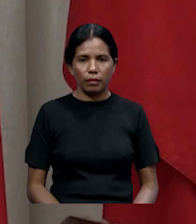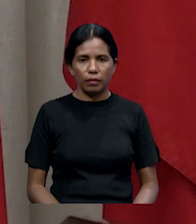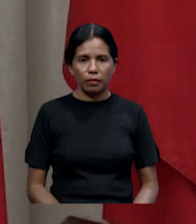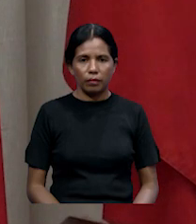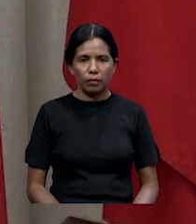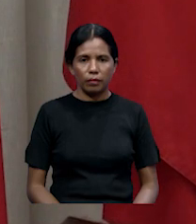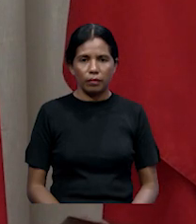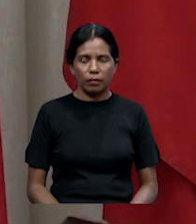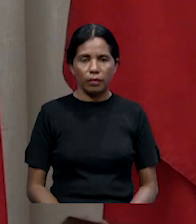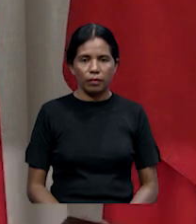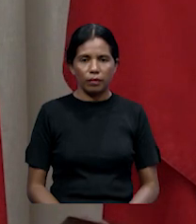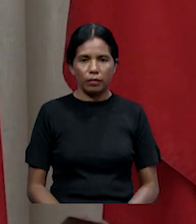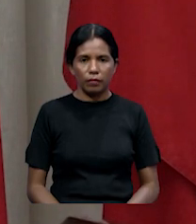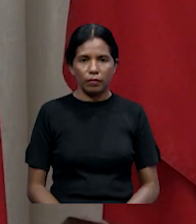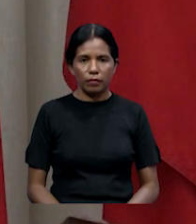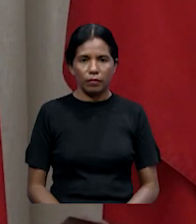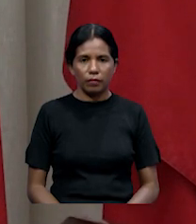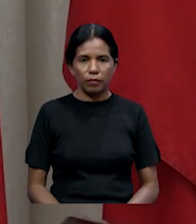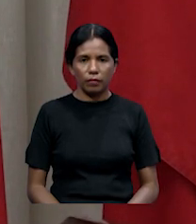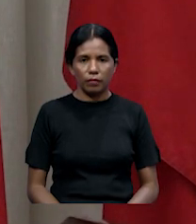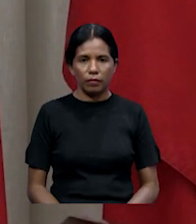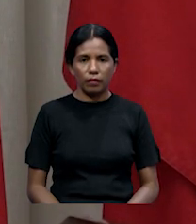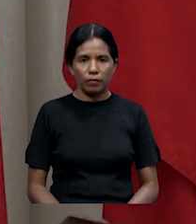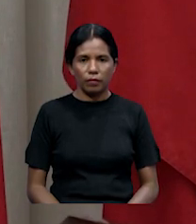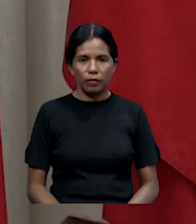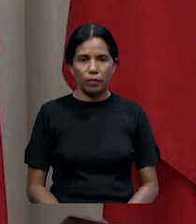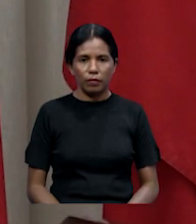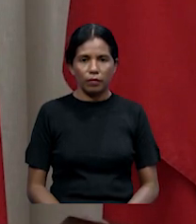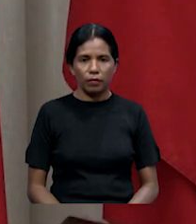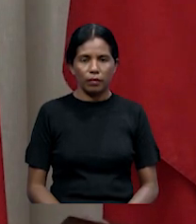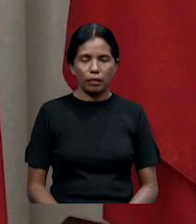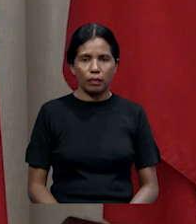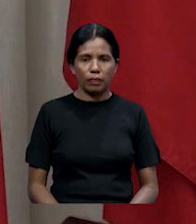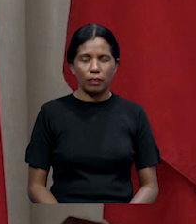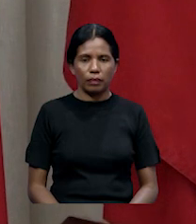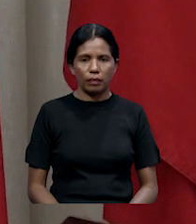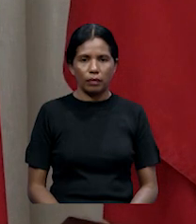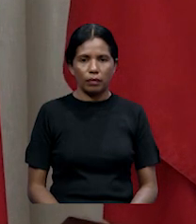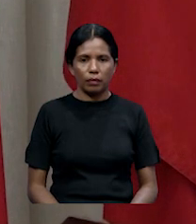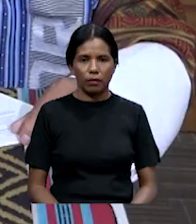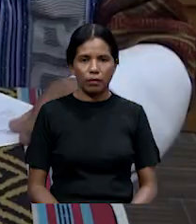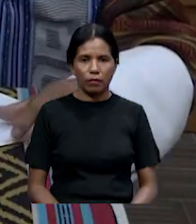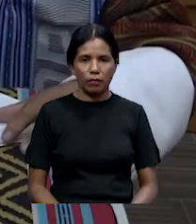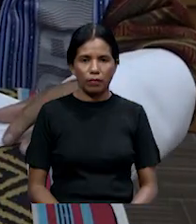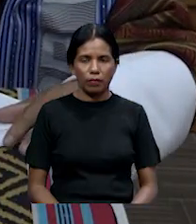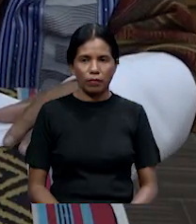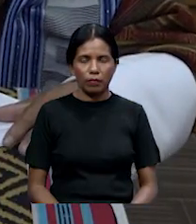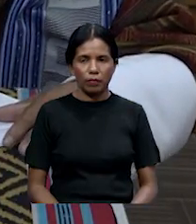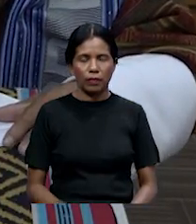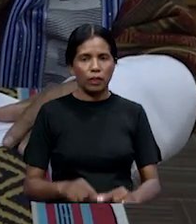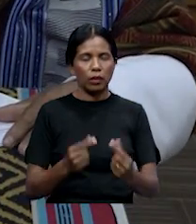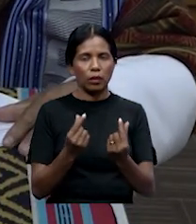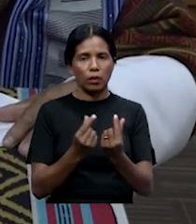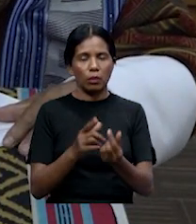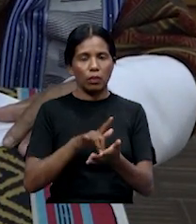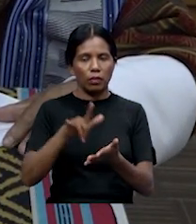we know that it is a partnership and a strength that will grow from year by year. Druk Air Royal